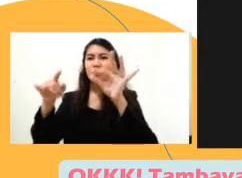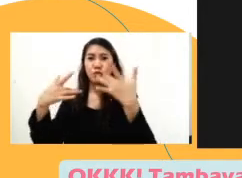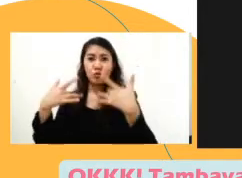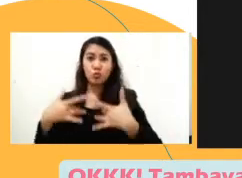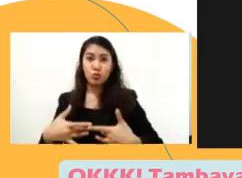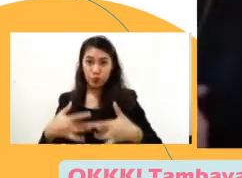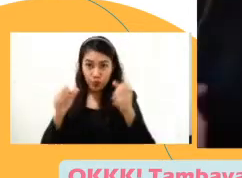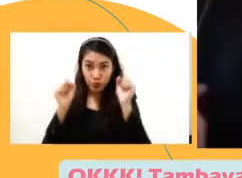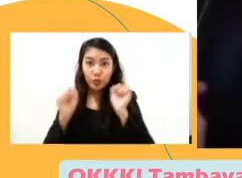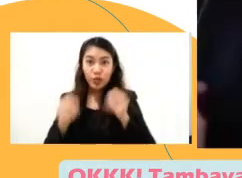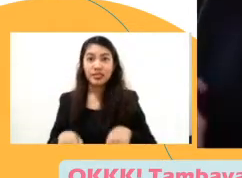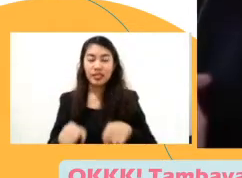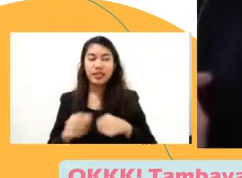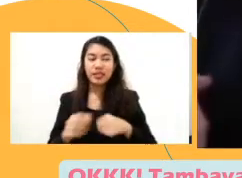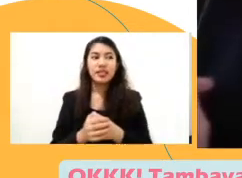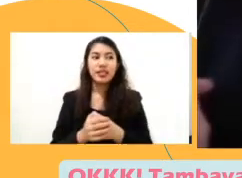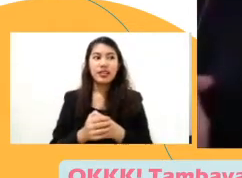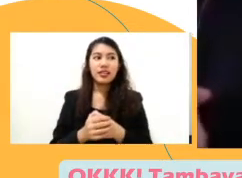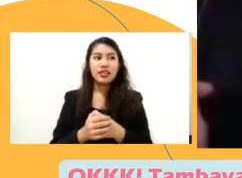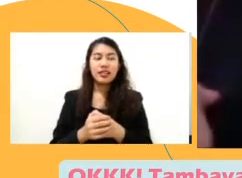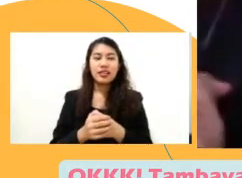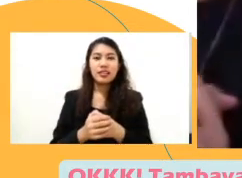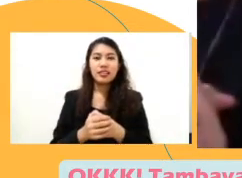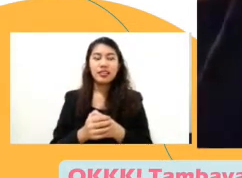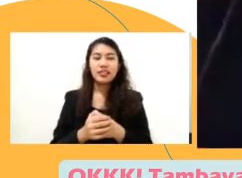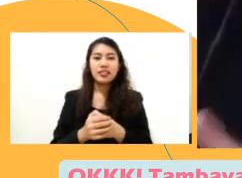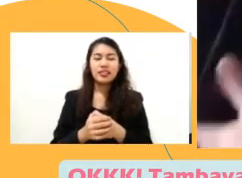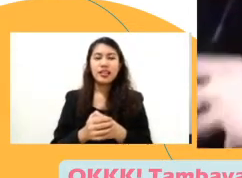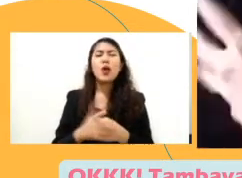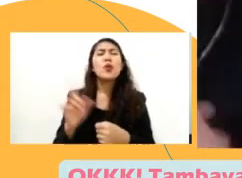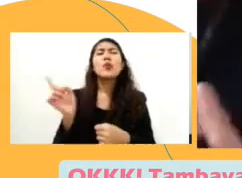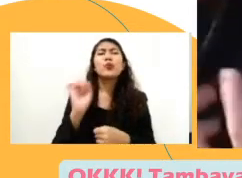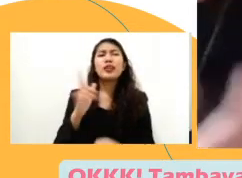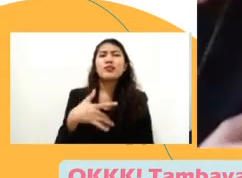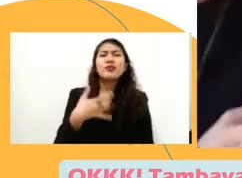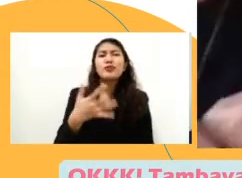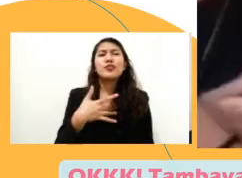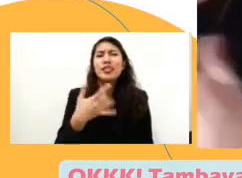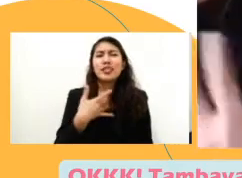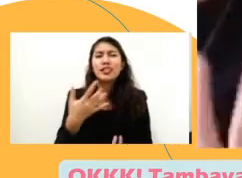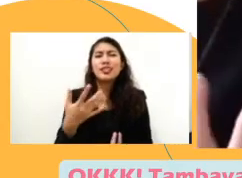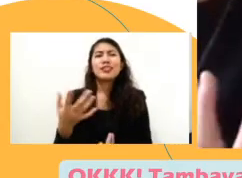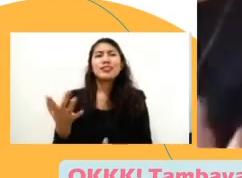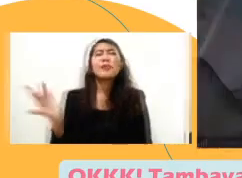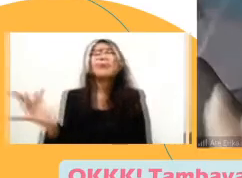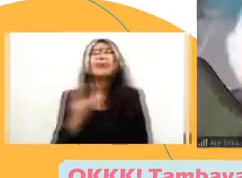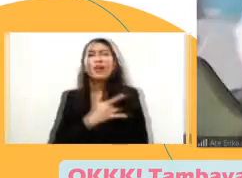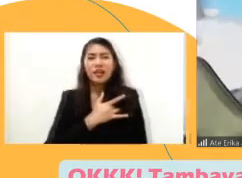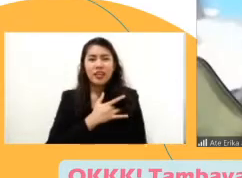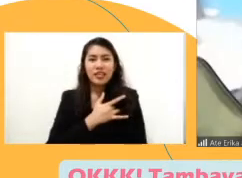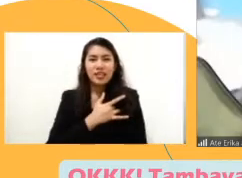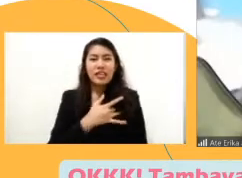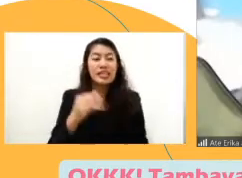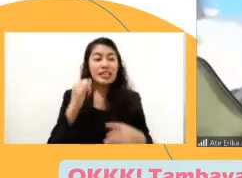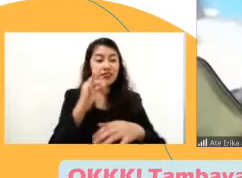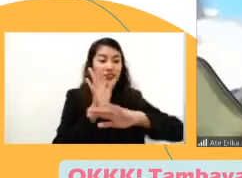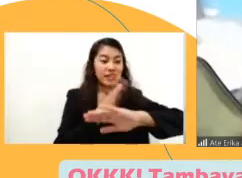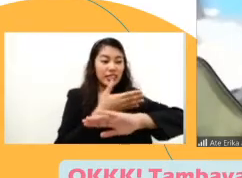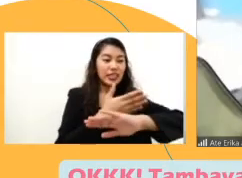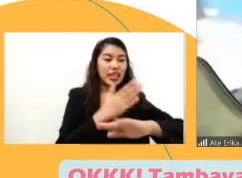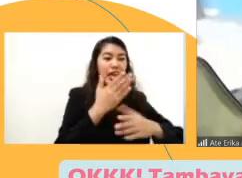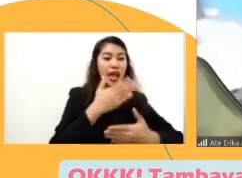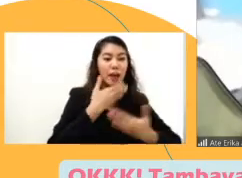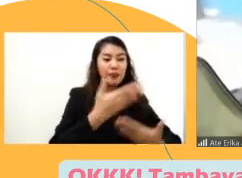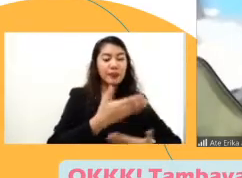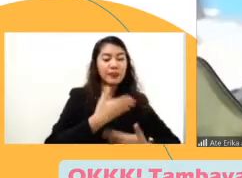parang masaya, pero malungkot. Anong emosyon yung maaring maipalabas nung lyrics sa pamamagitan